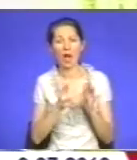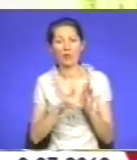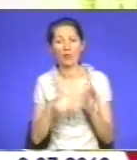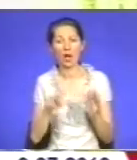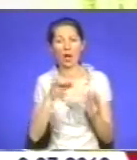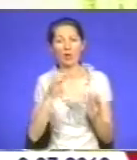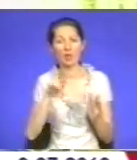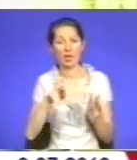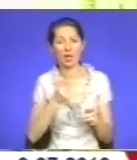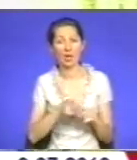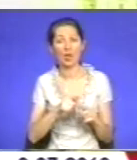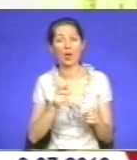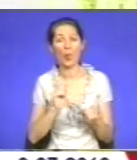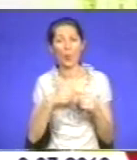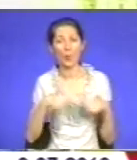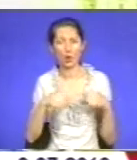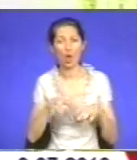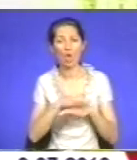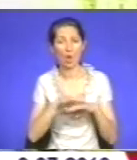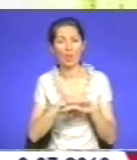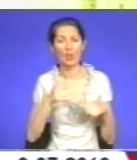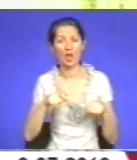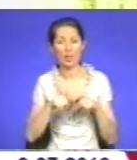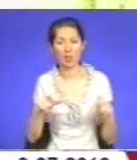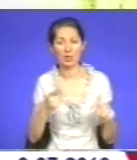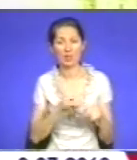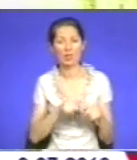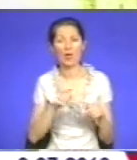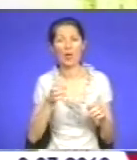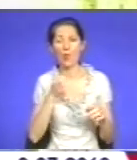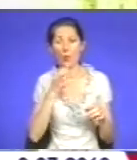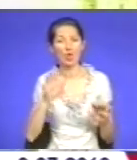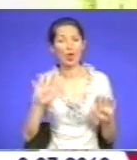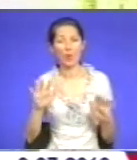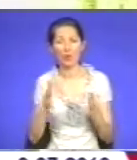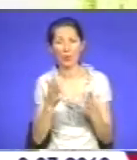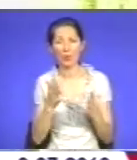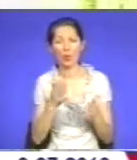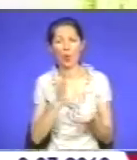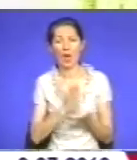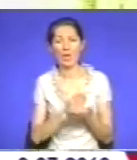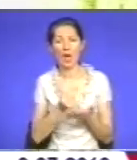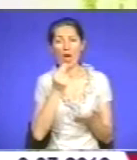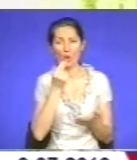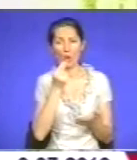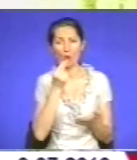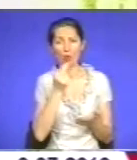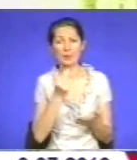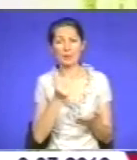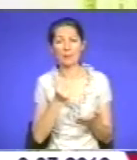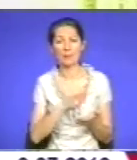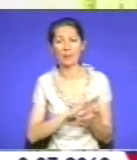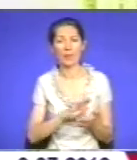наших супермаркетах і на базарі, тому що це в будь-якому випадку це є продукт